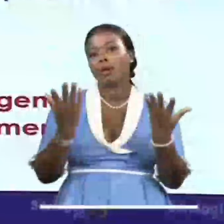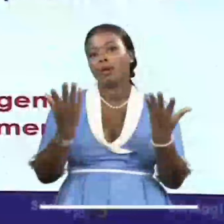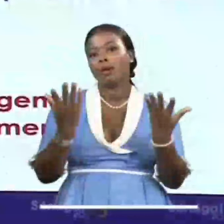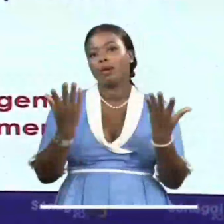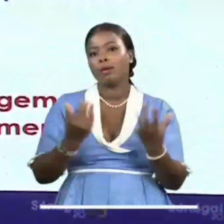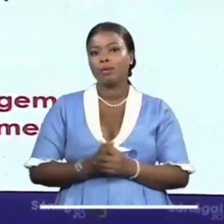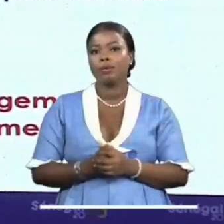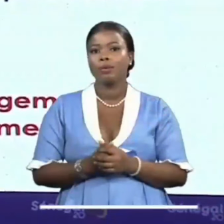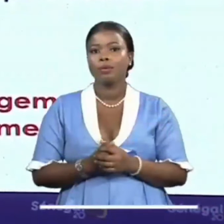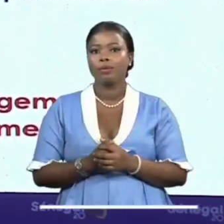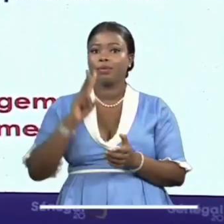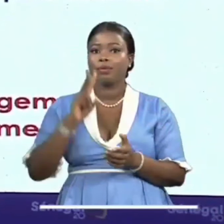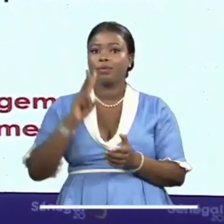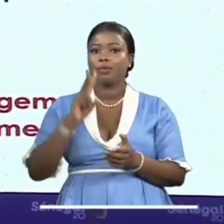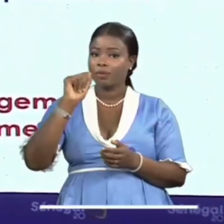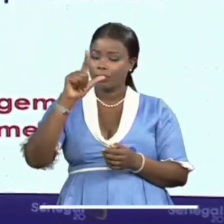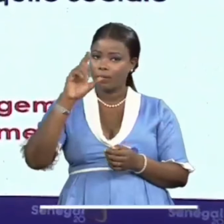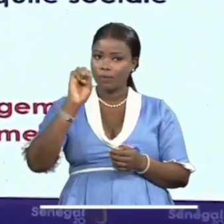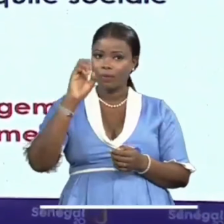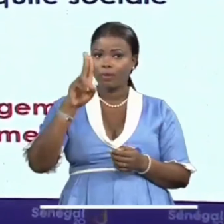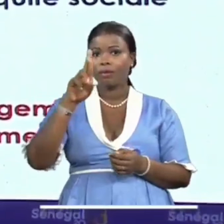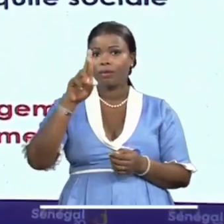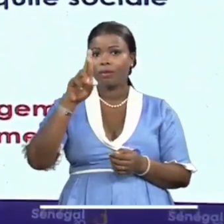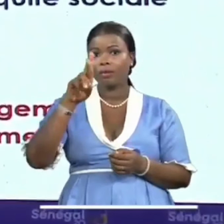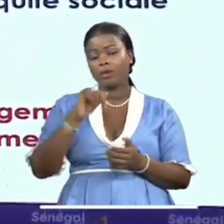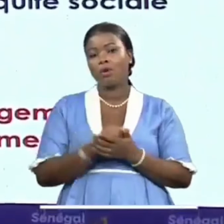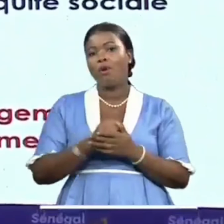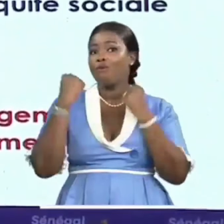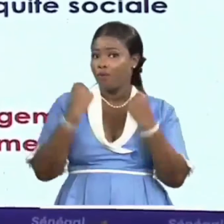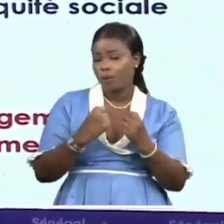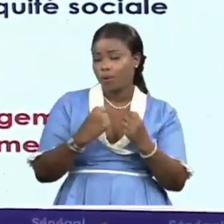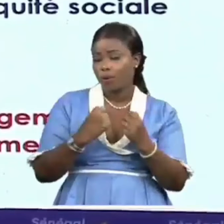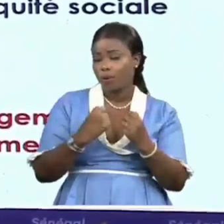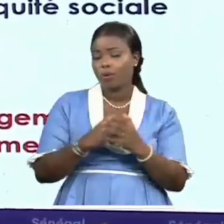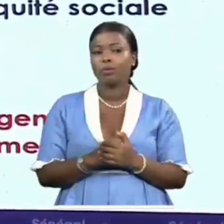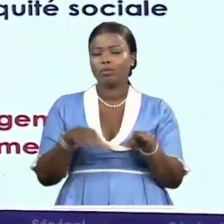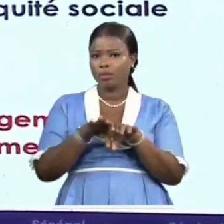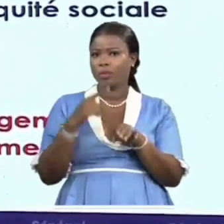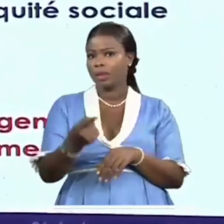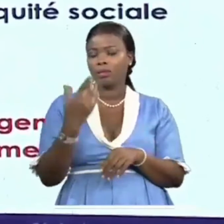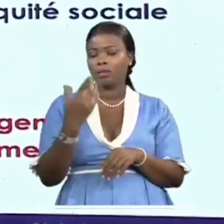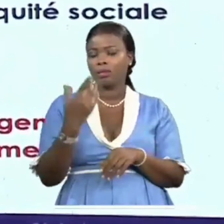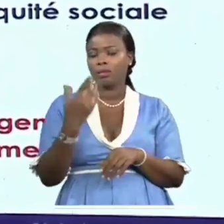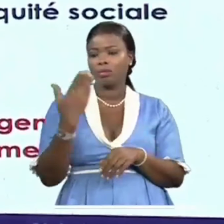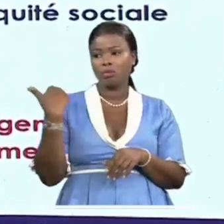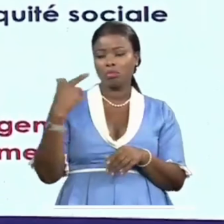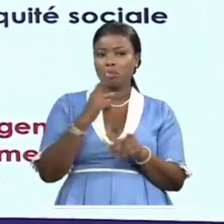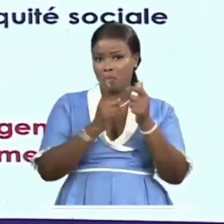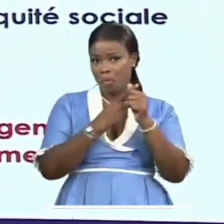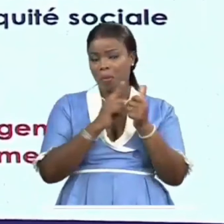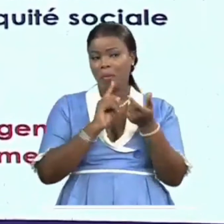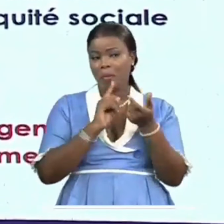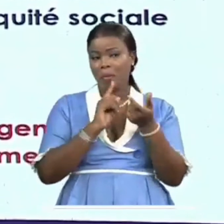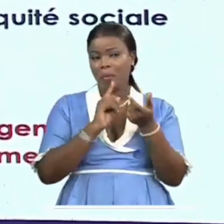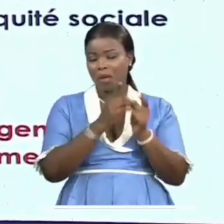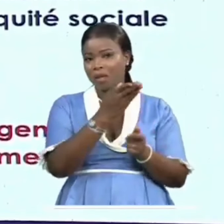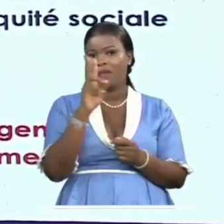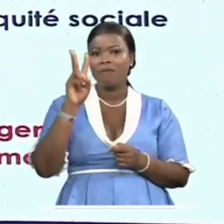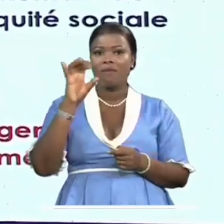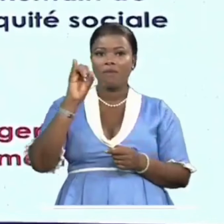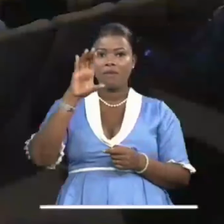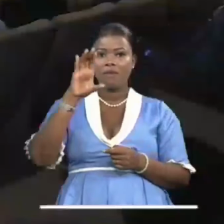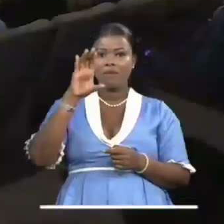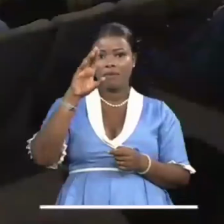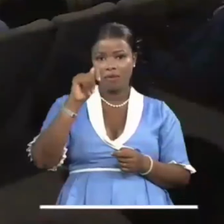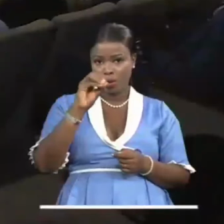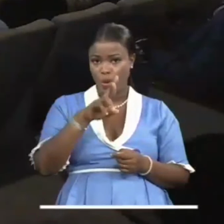valeurs fortes mais comme l'a dit euh mon prédécesseur Monsieur Victor ngay cette vision en réalité